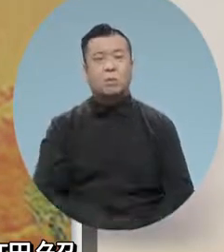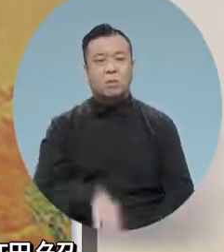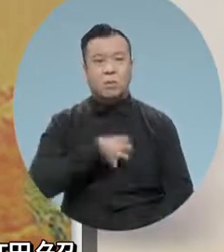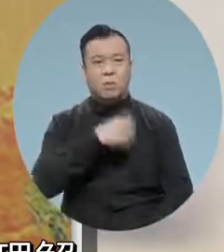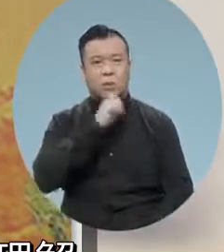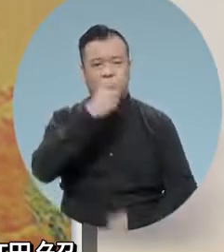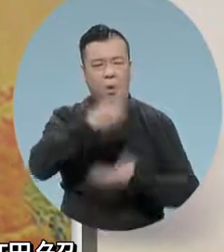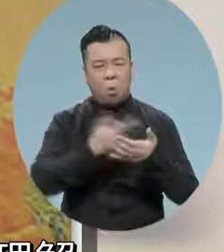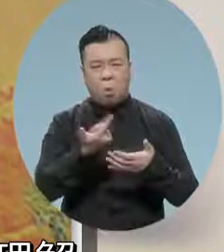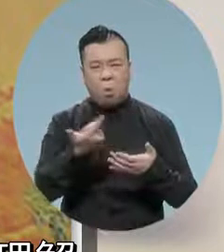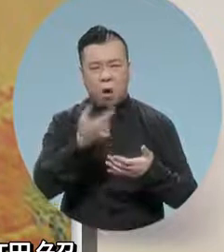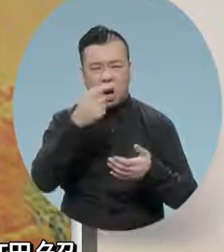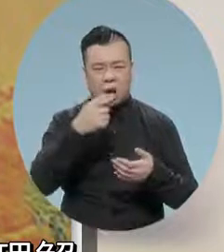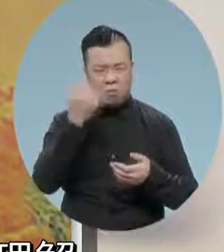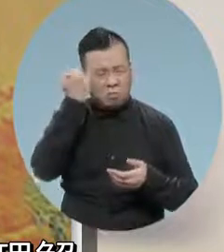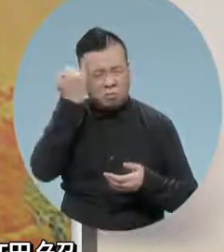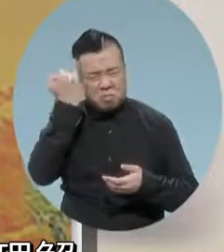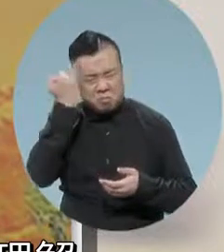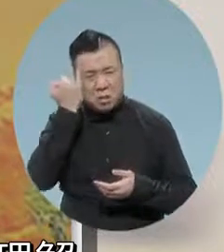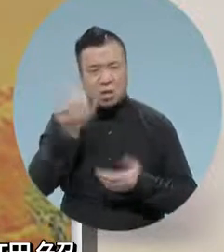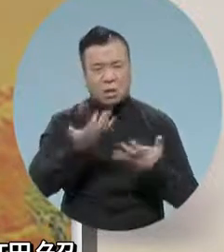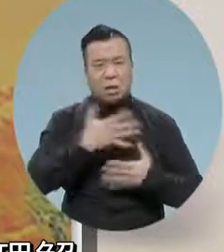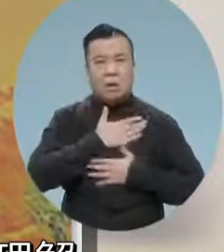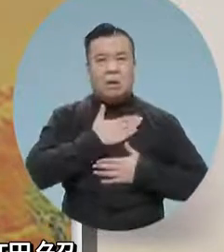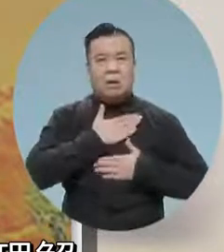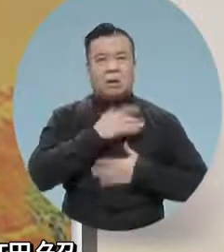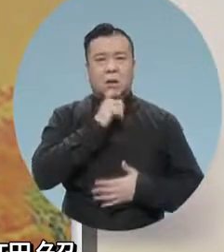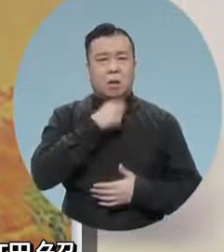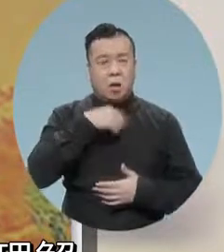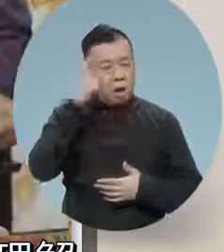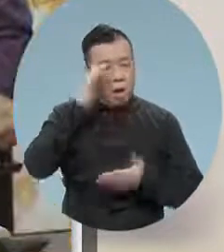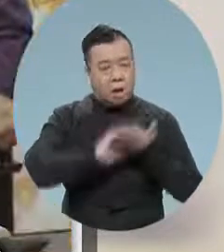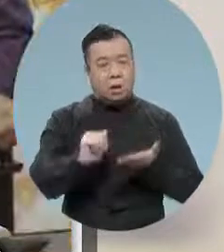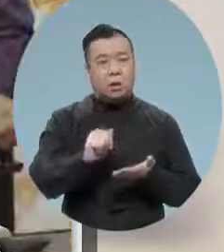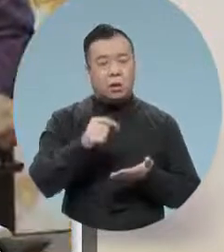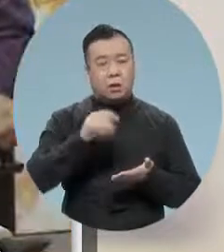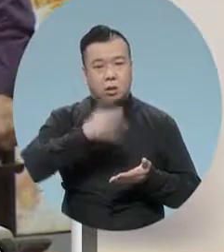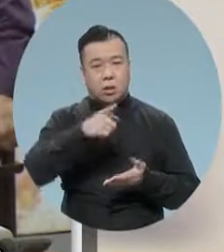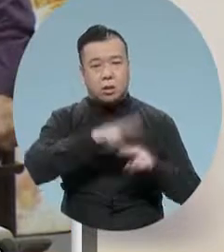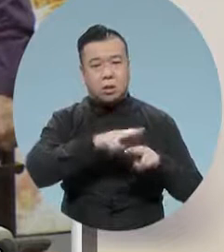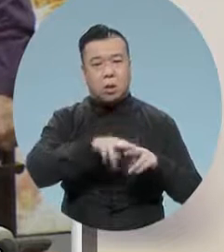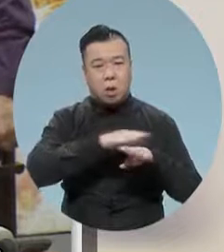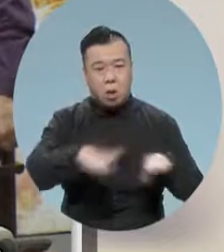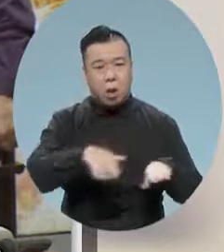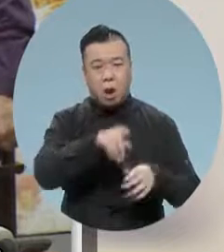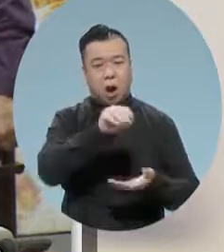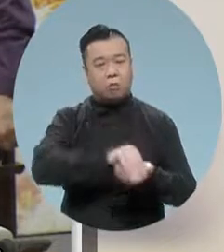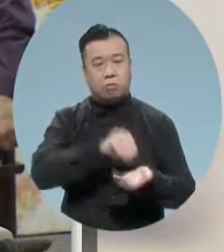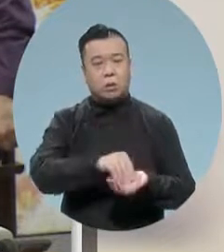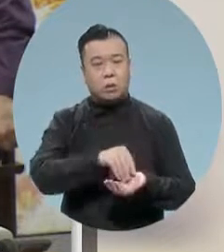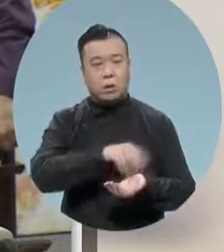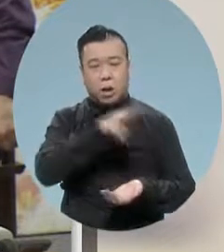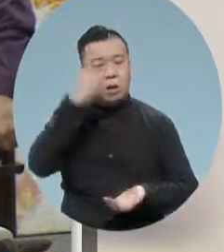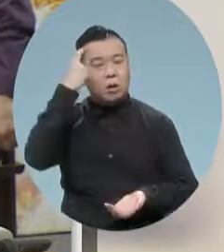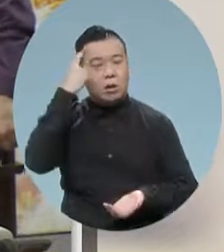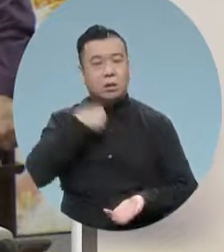得很多的即不理解或者甚至驚恐，那我可以理解的。但其實國家安全是一個必要，為什麼呢？